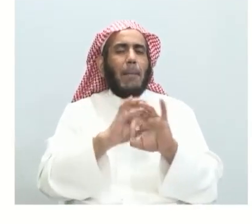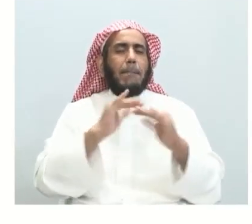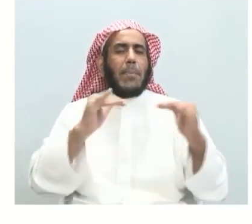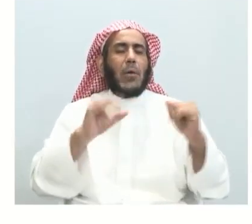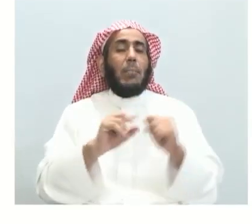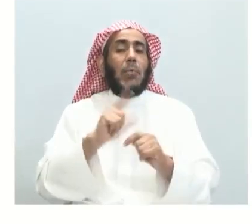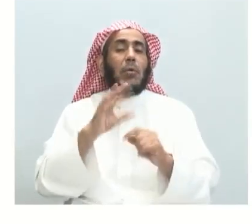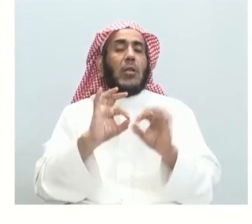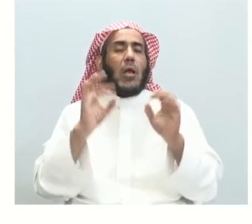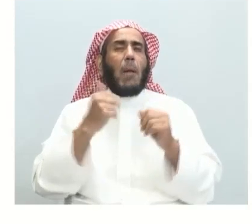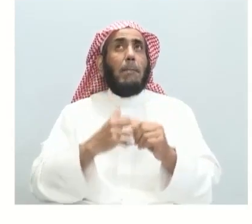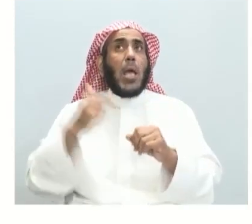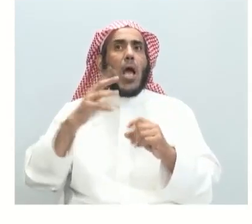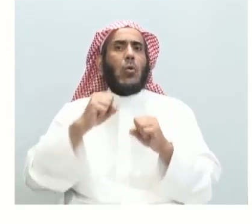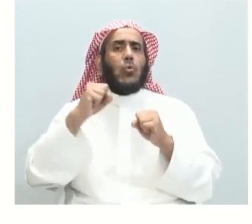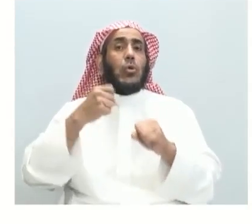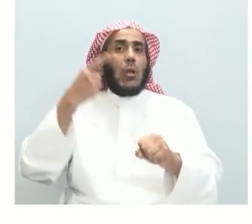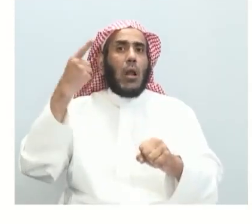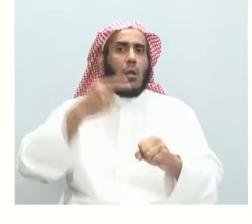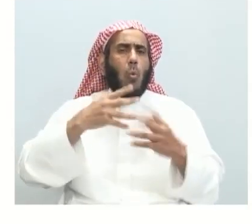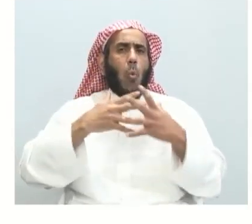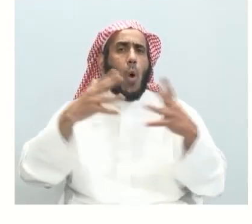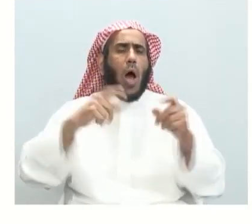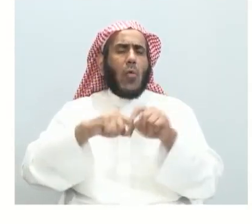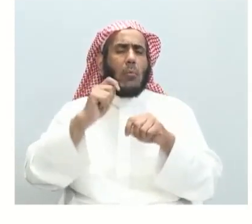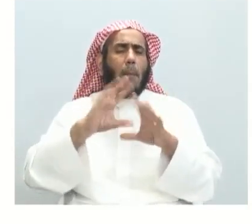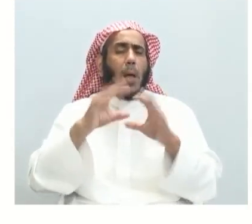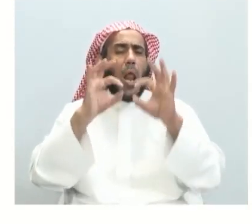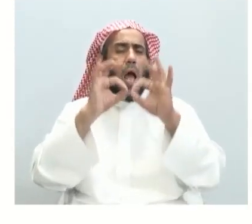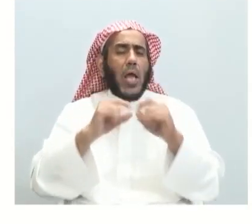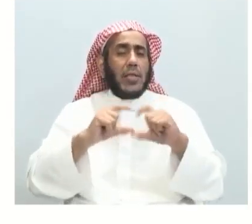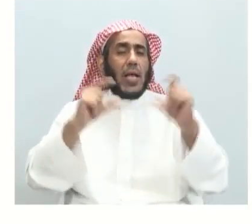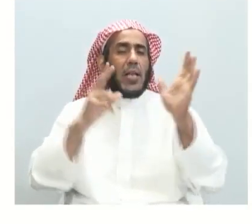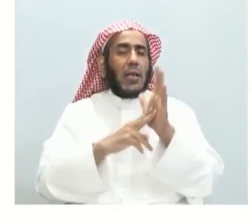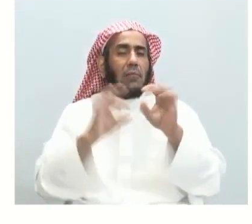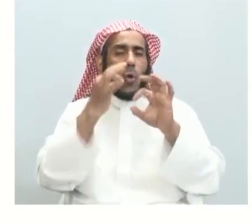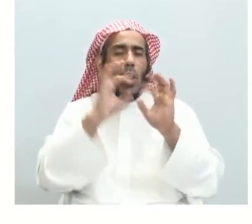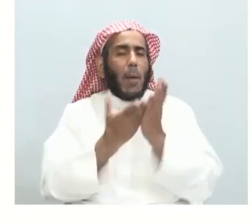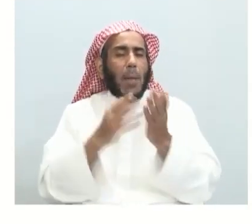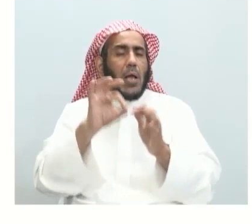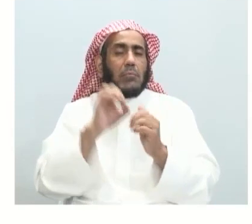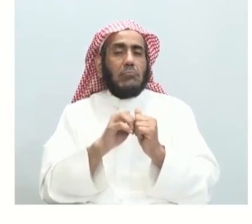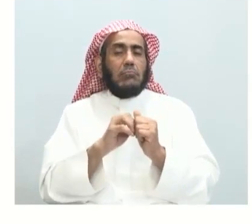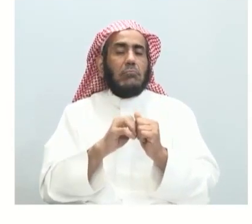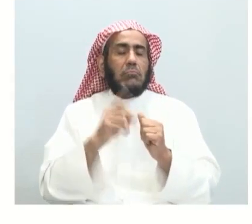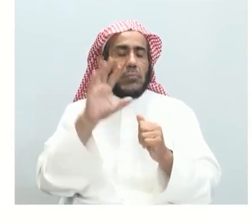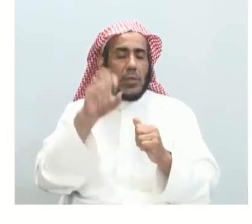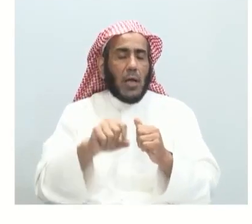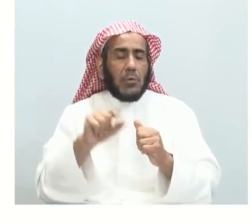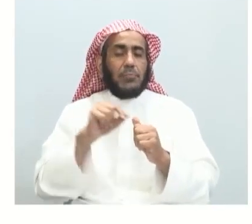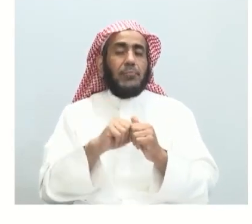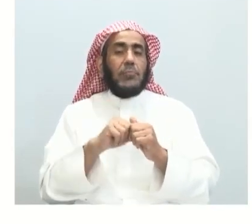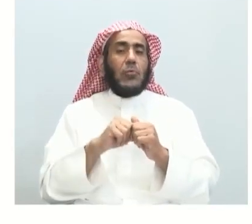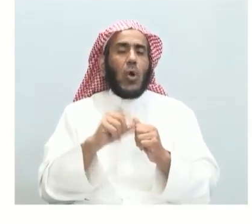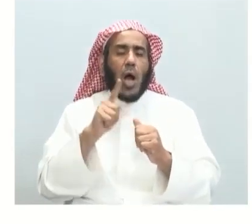العباره الثالثه بيان قدره الله تعالى وعظيم صنعه ما الايه الداله على هذه العباره نعم احسنتم